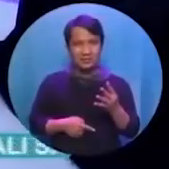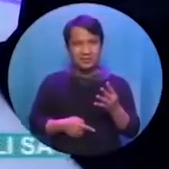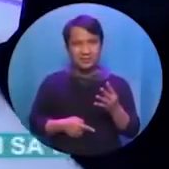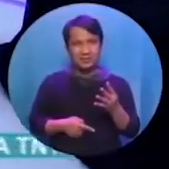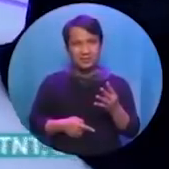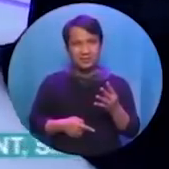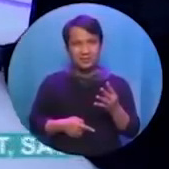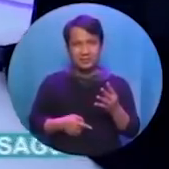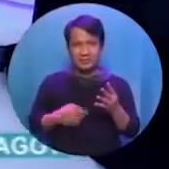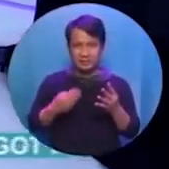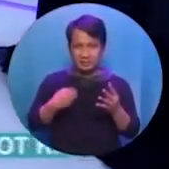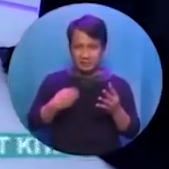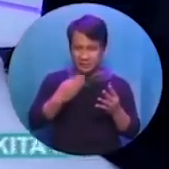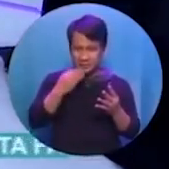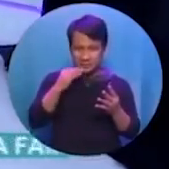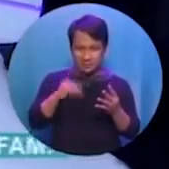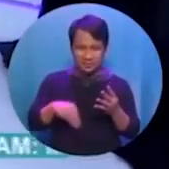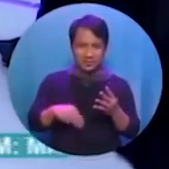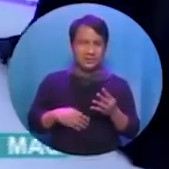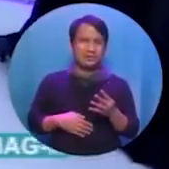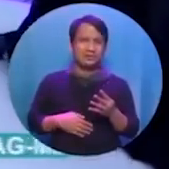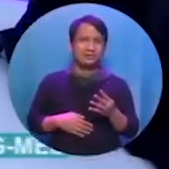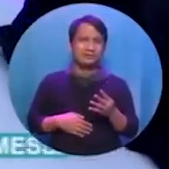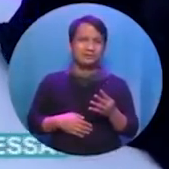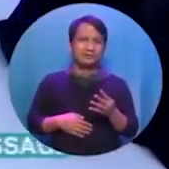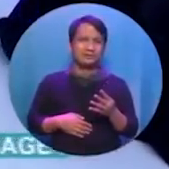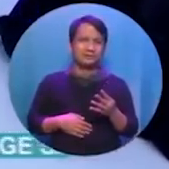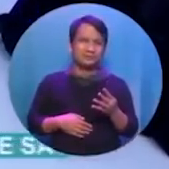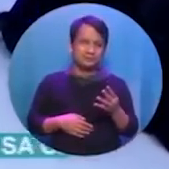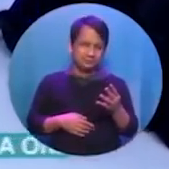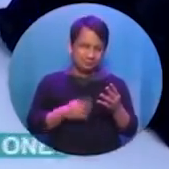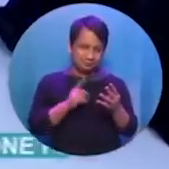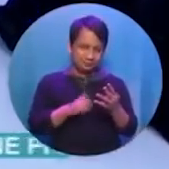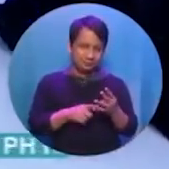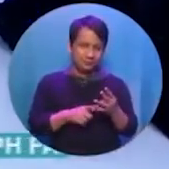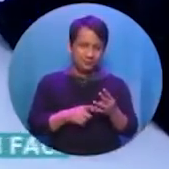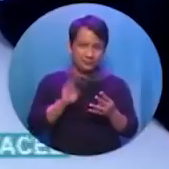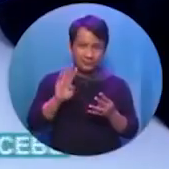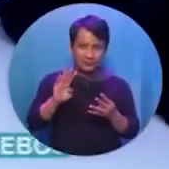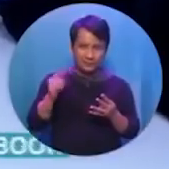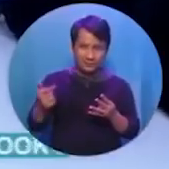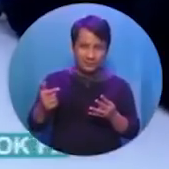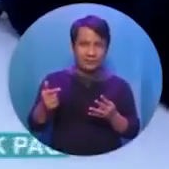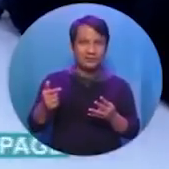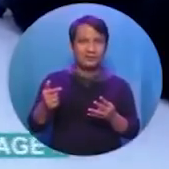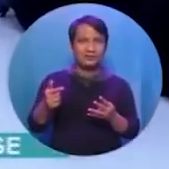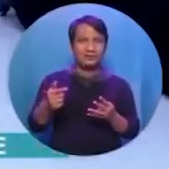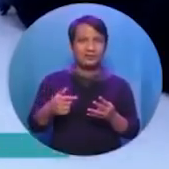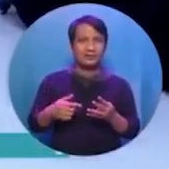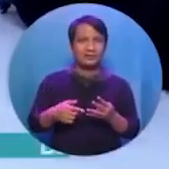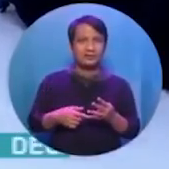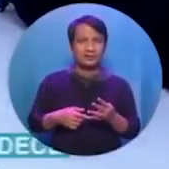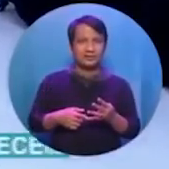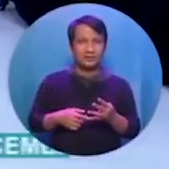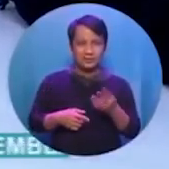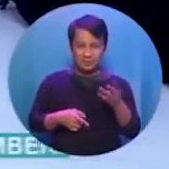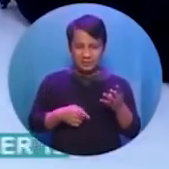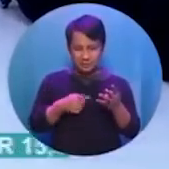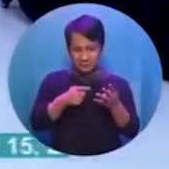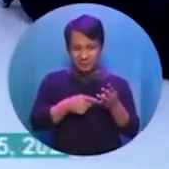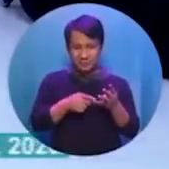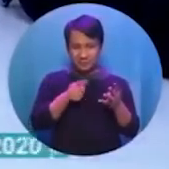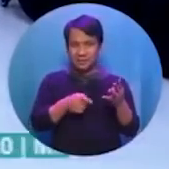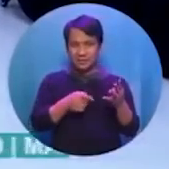May signal. Tayo bang may signal? May signal 4G pa. Oh, 4G pa. Oh. Sige. Ito.